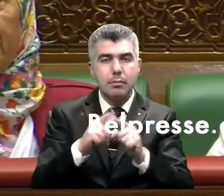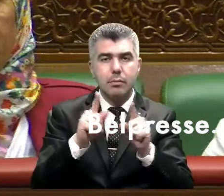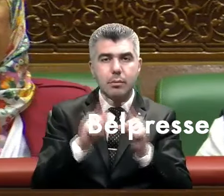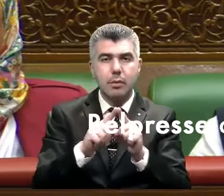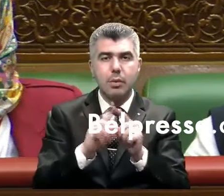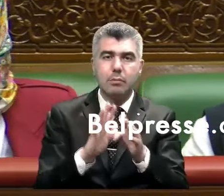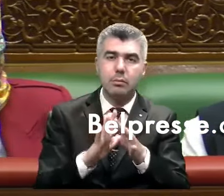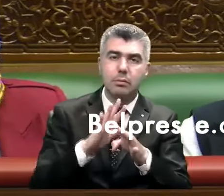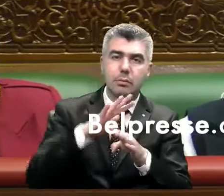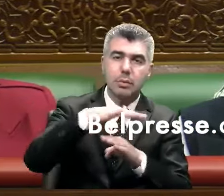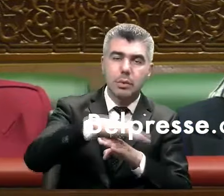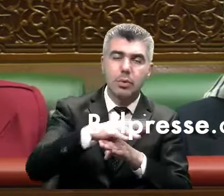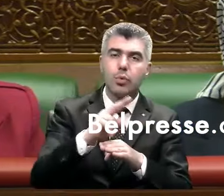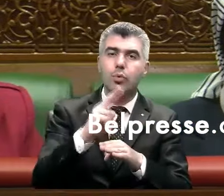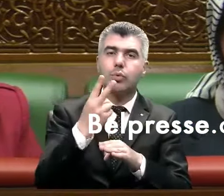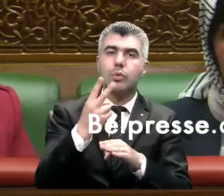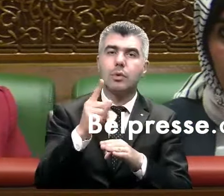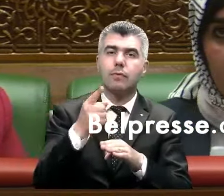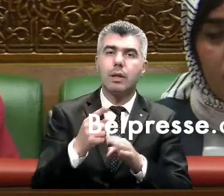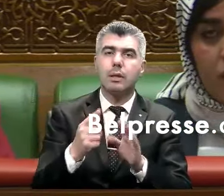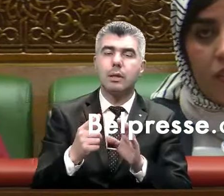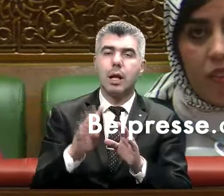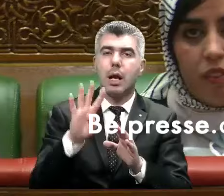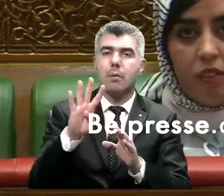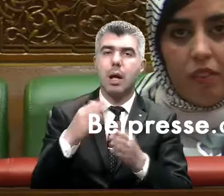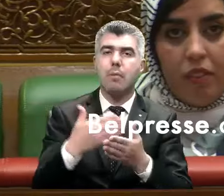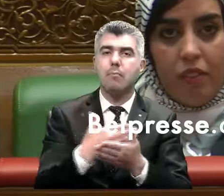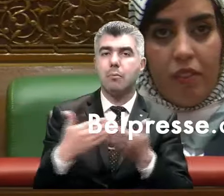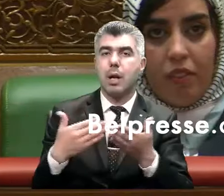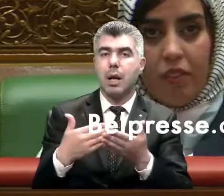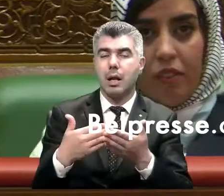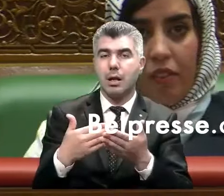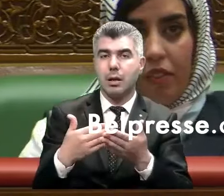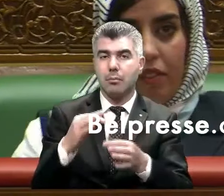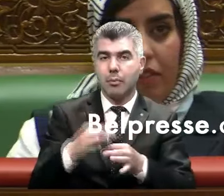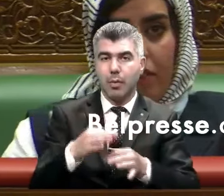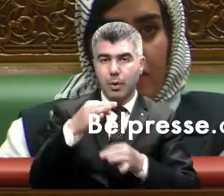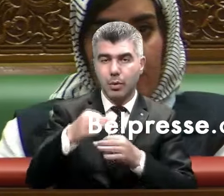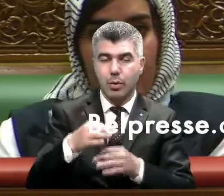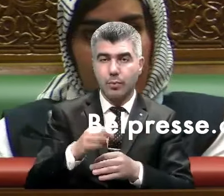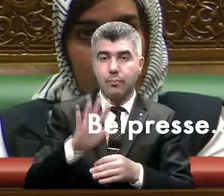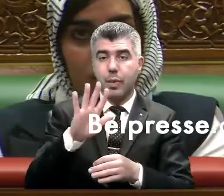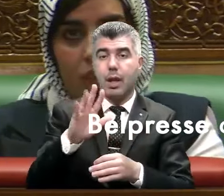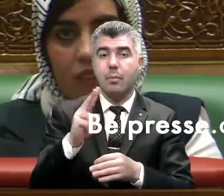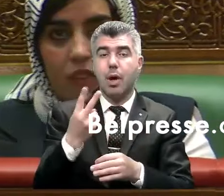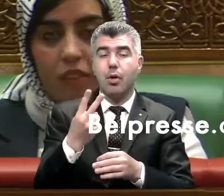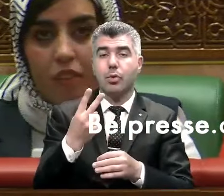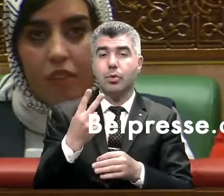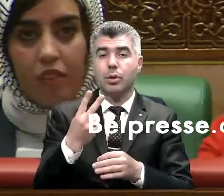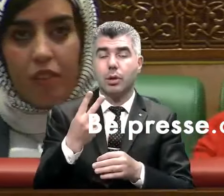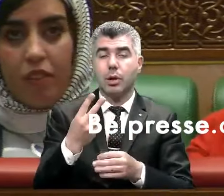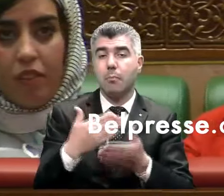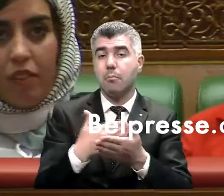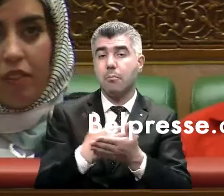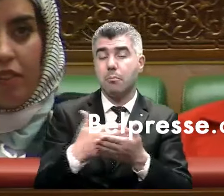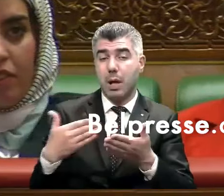للسدود يلا 2.4 مليار ديال مقارنه مع 24 مليار ديال